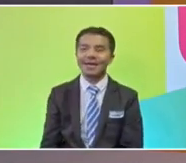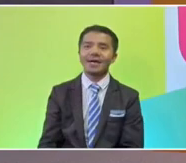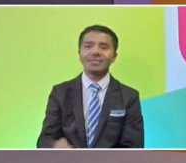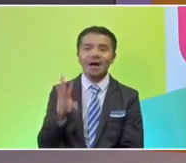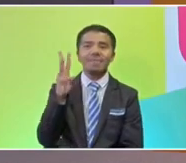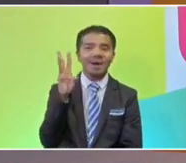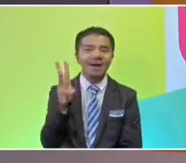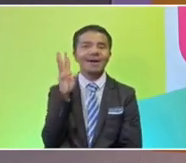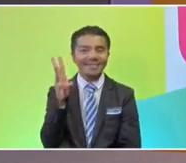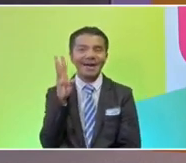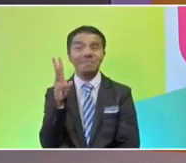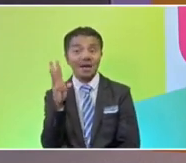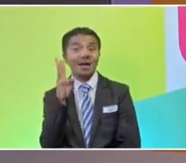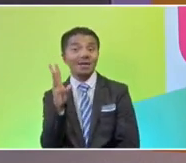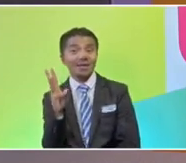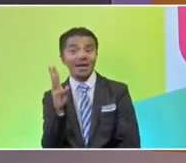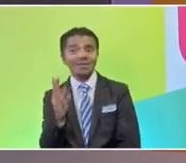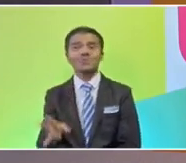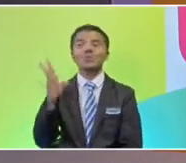enam tujuh